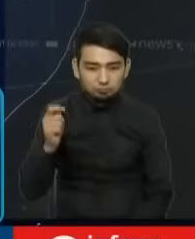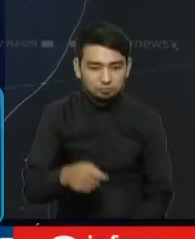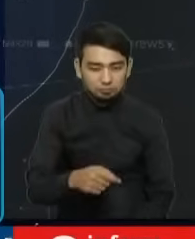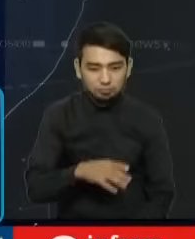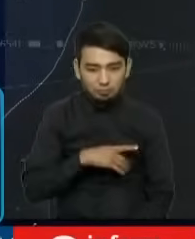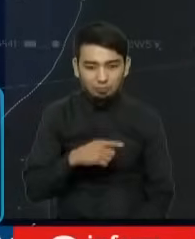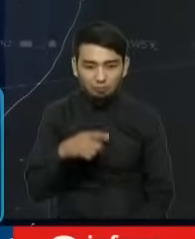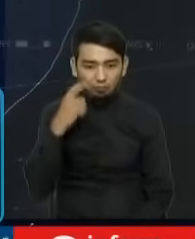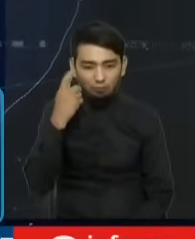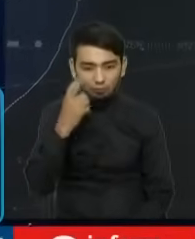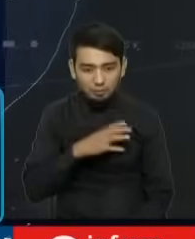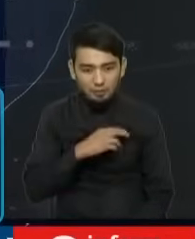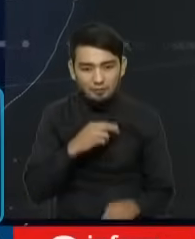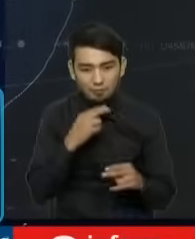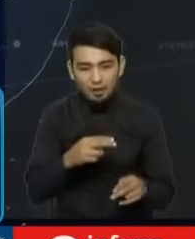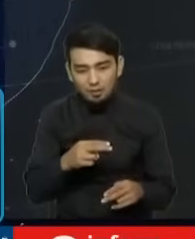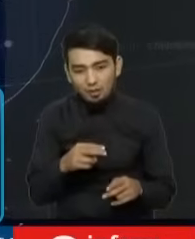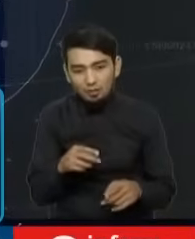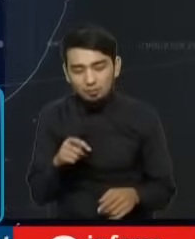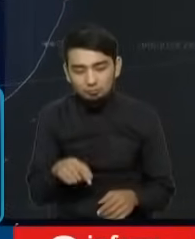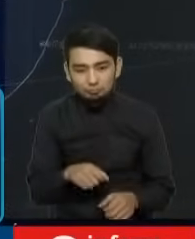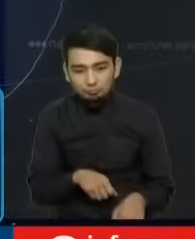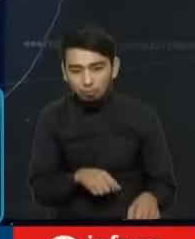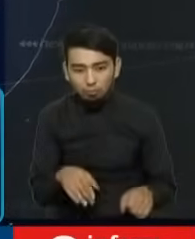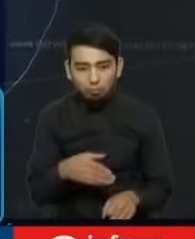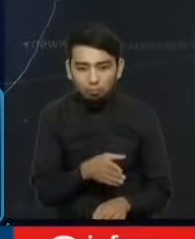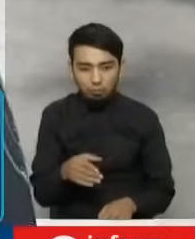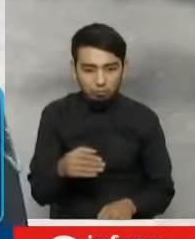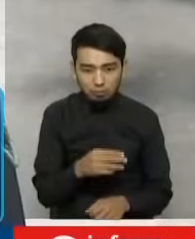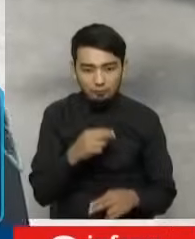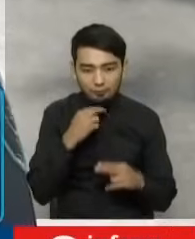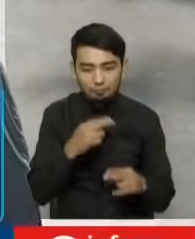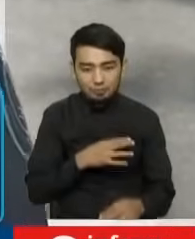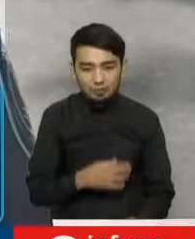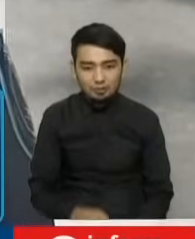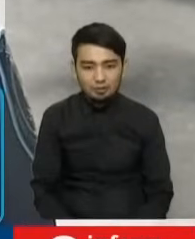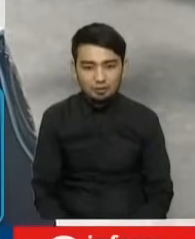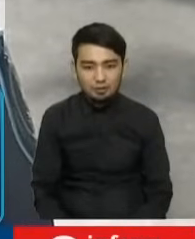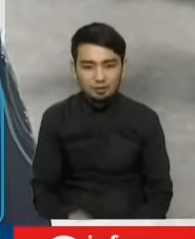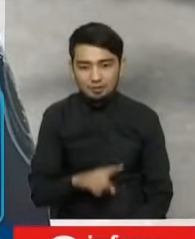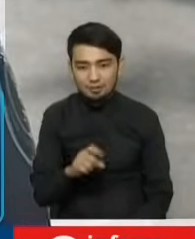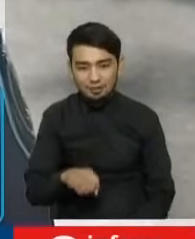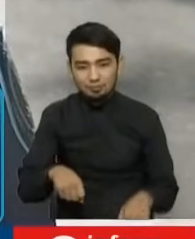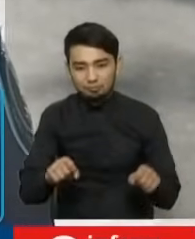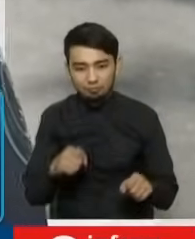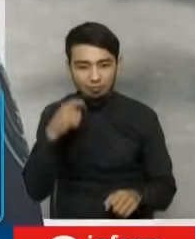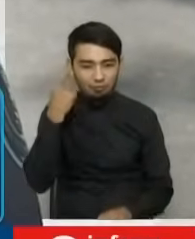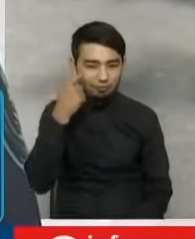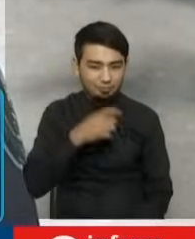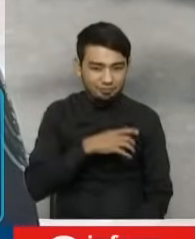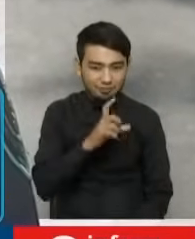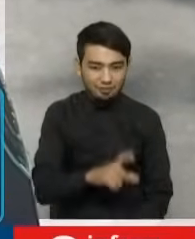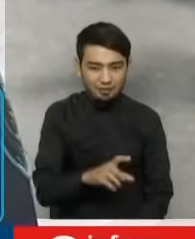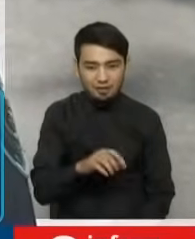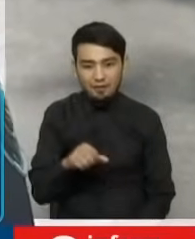под градусом. Внимание патрульных он привлек зигзагообразной ездой. За управление скутером в нетрезвом виде